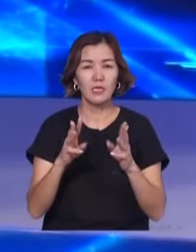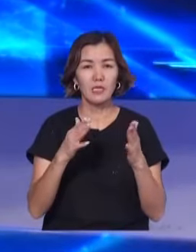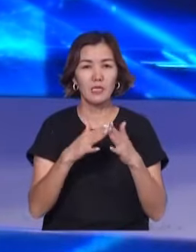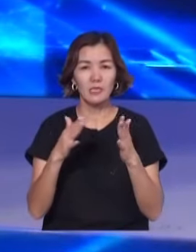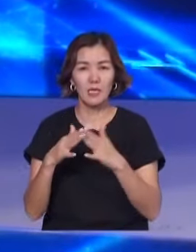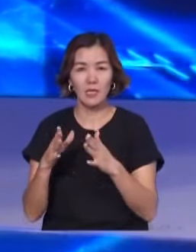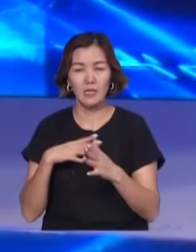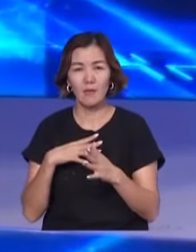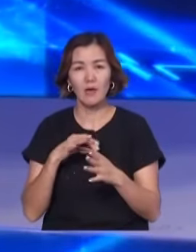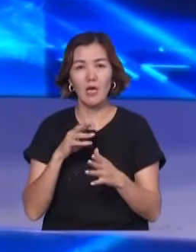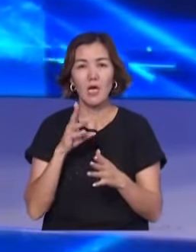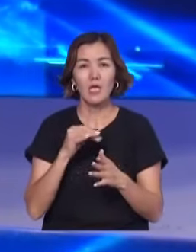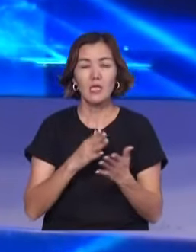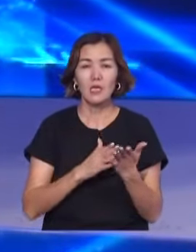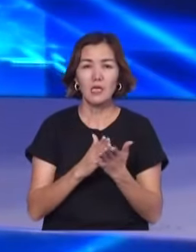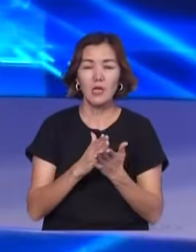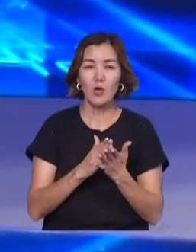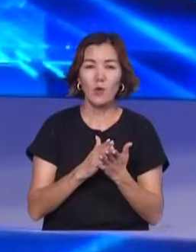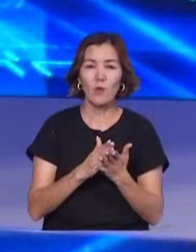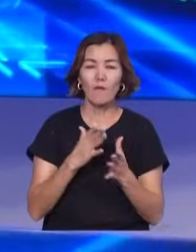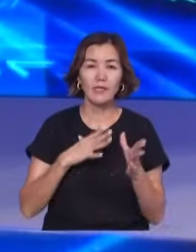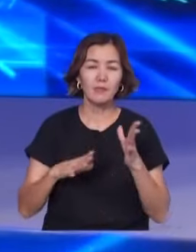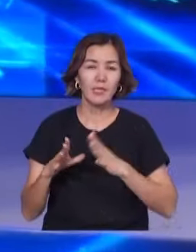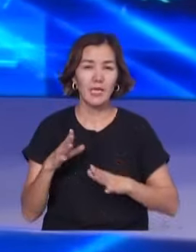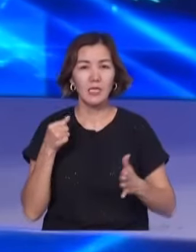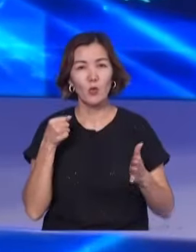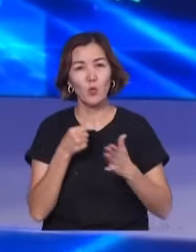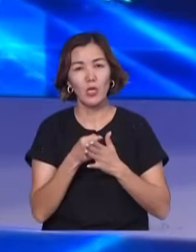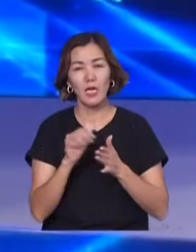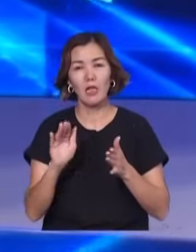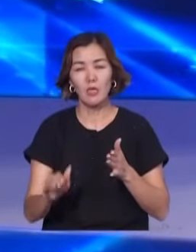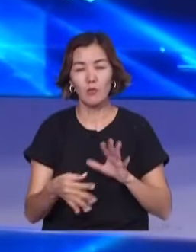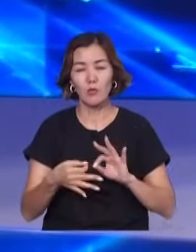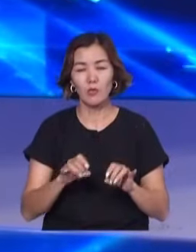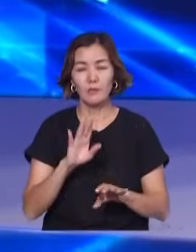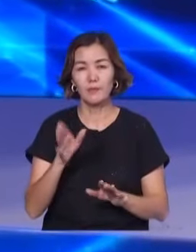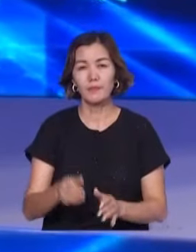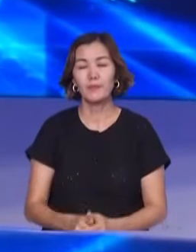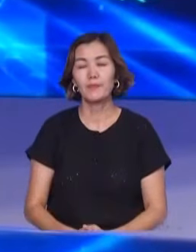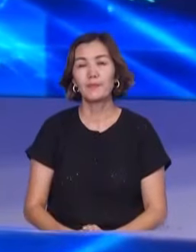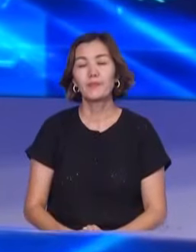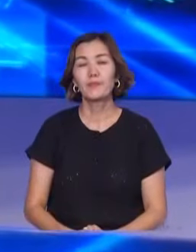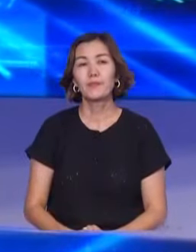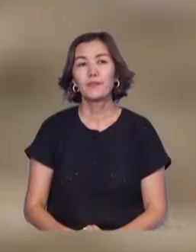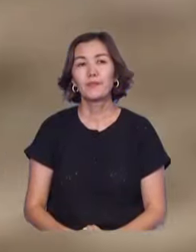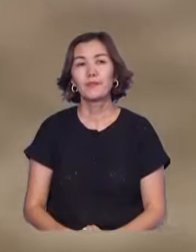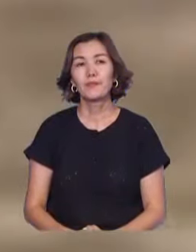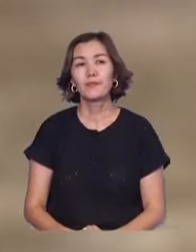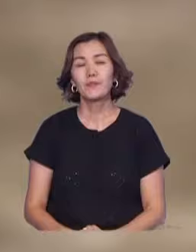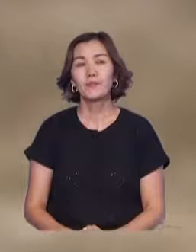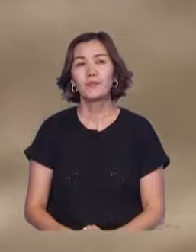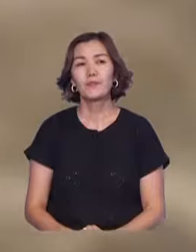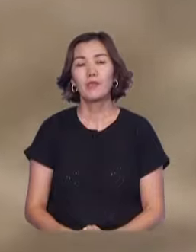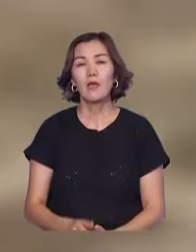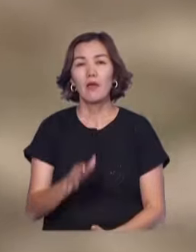домов, а в Атырау сотрудница детсада ударила ребенка. Подробнее о республиканских новостях далее в материале.